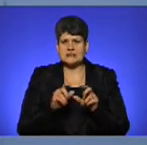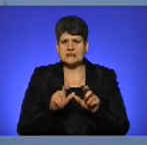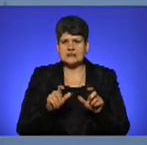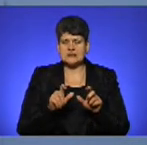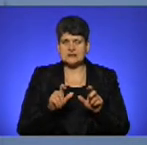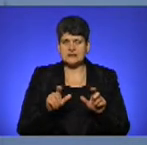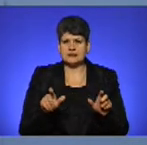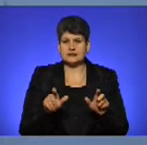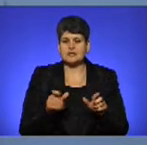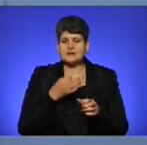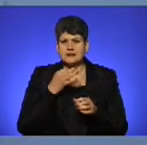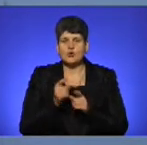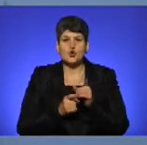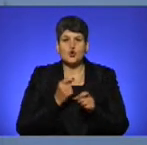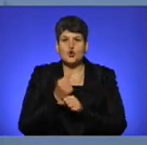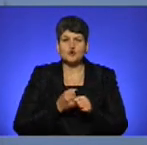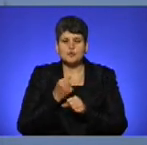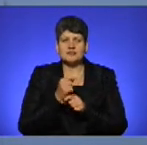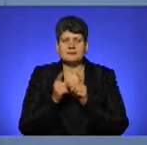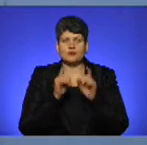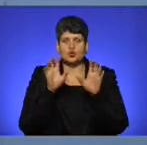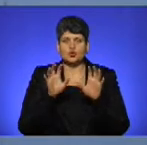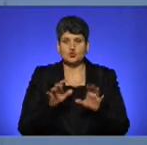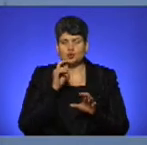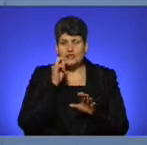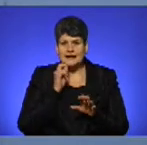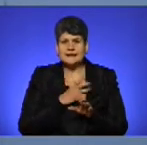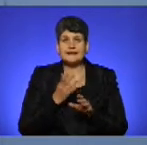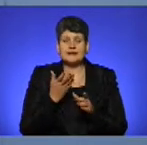приступив до розробки змін до Конституції України, які